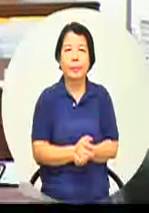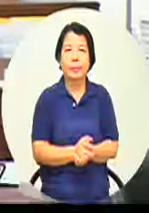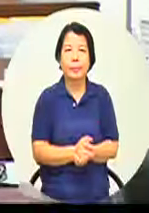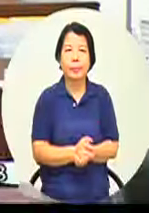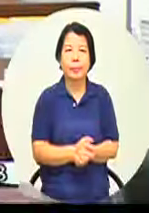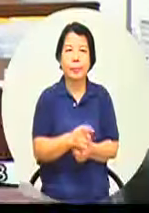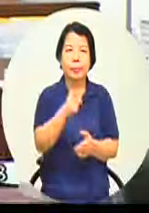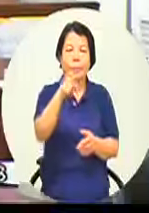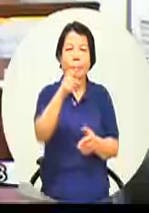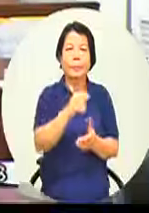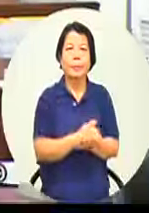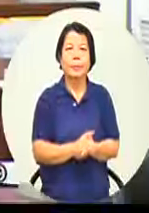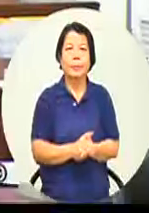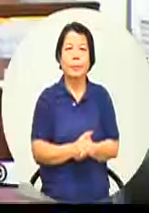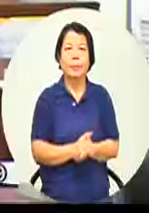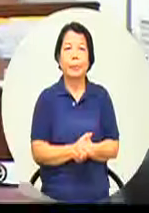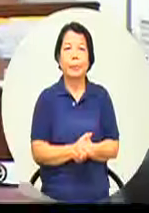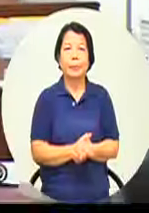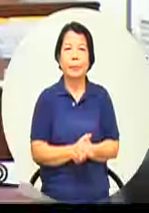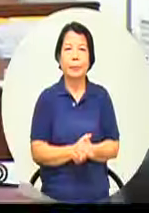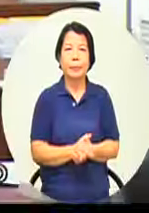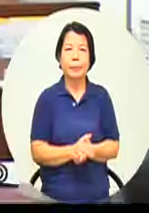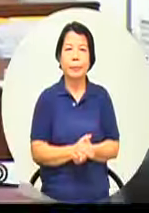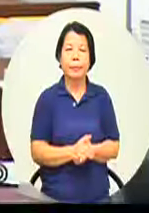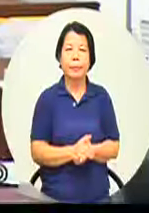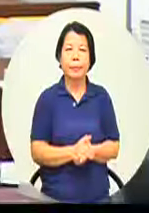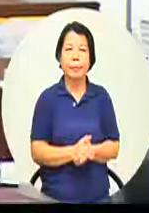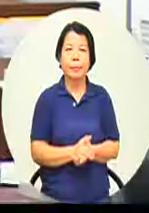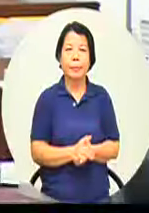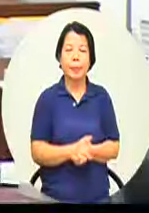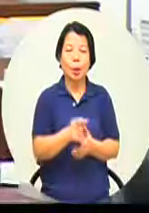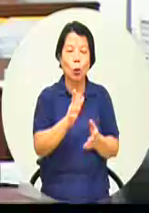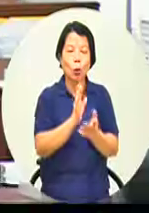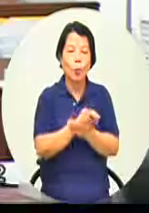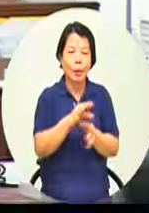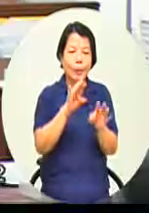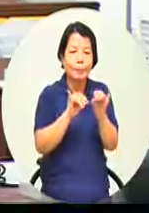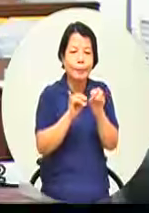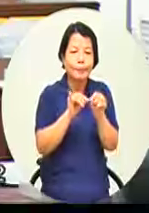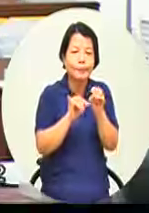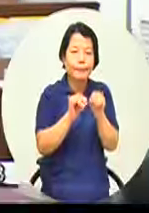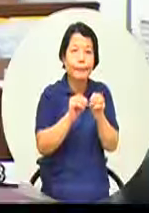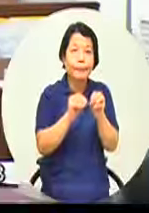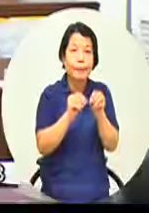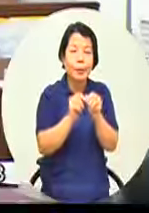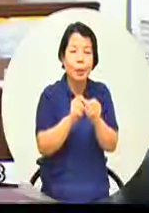你们都看掉了哈，这个遇水凝固了 ，OK。